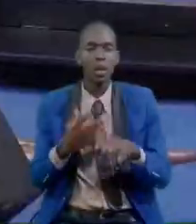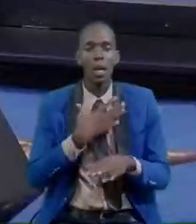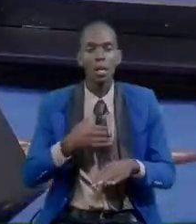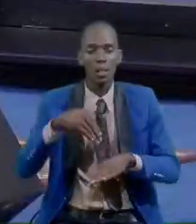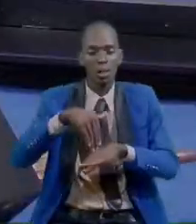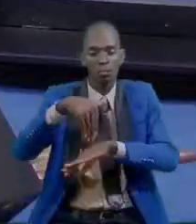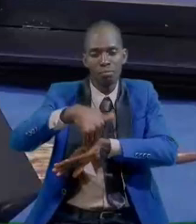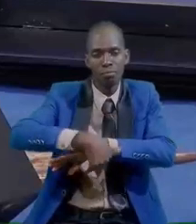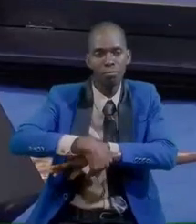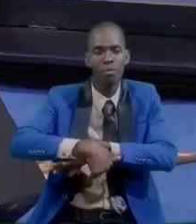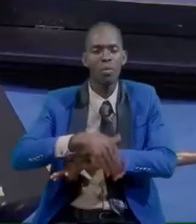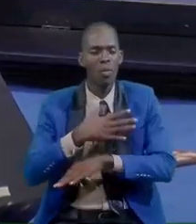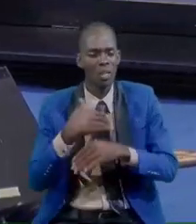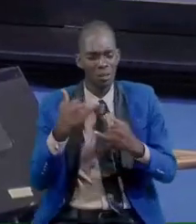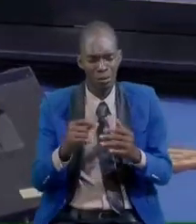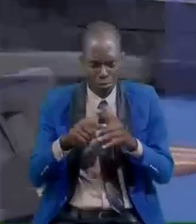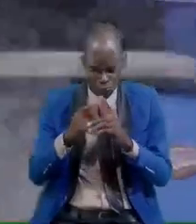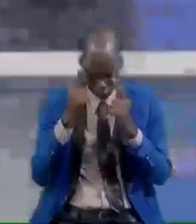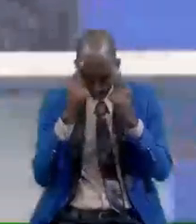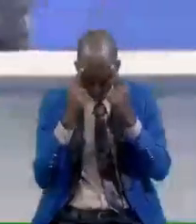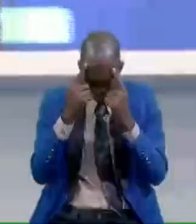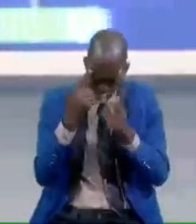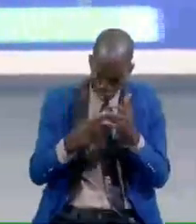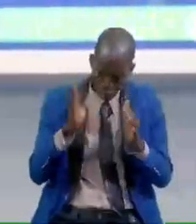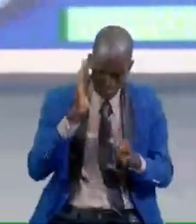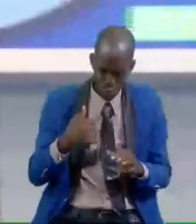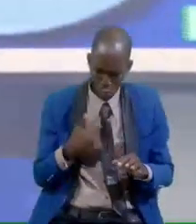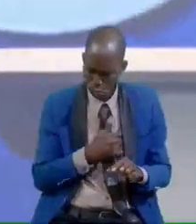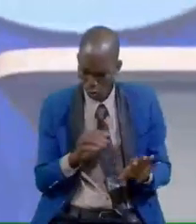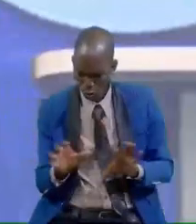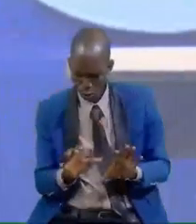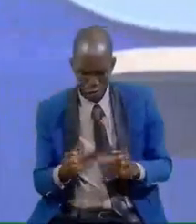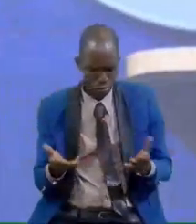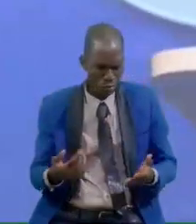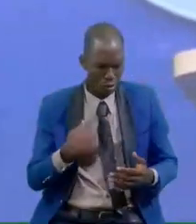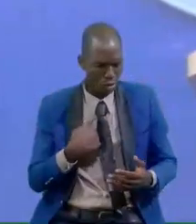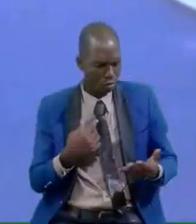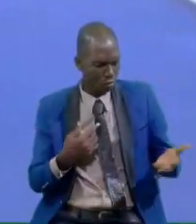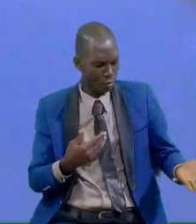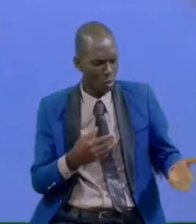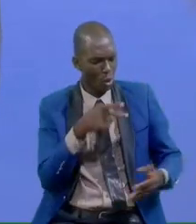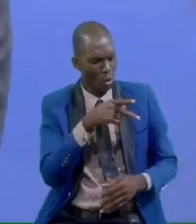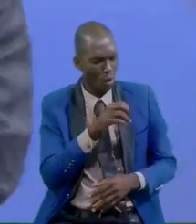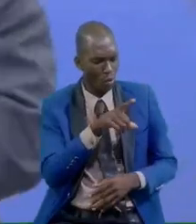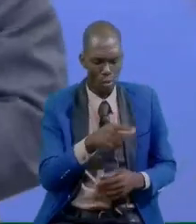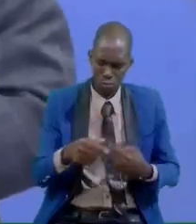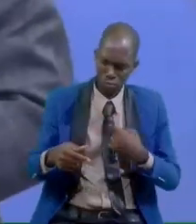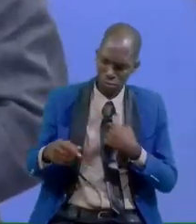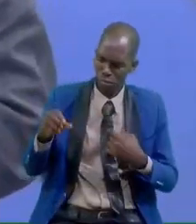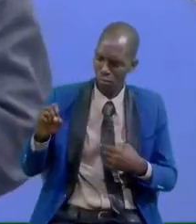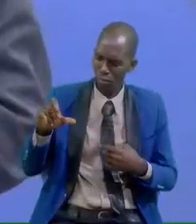Verset 25, au milieu de la nuit, commence à penser, qu'est-ce que nous allons faire? Oh, me voici, Paul et Silas.